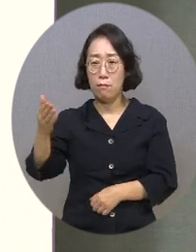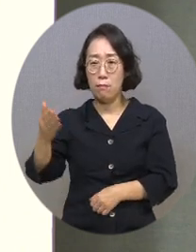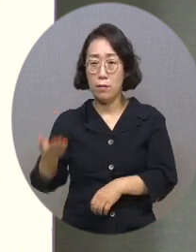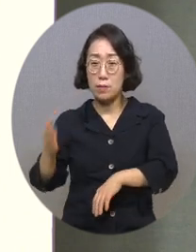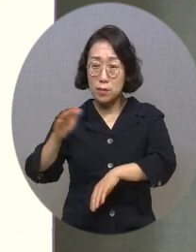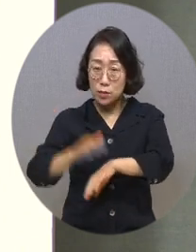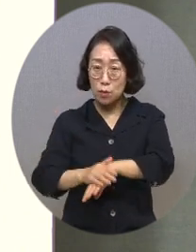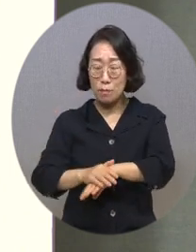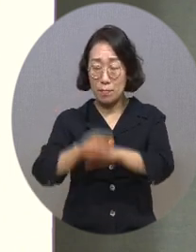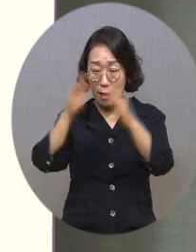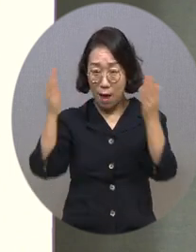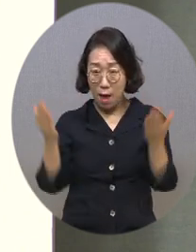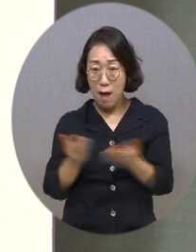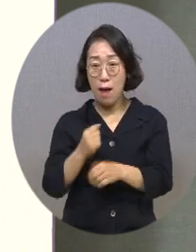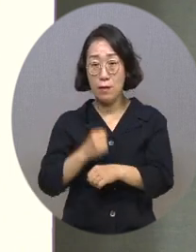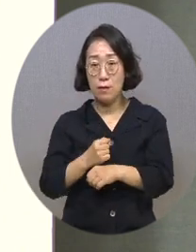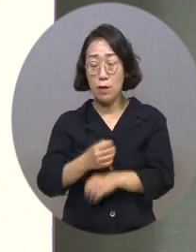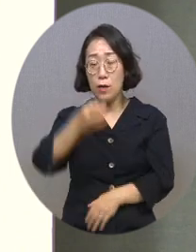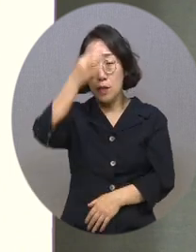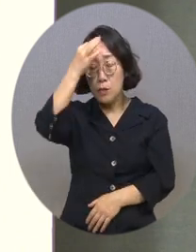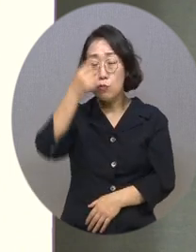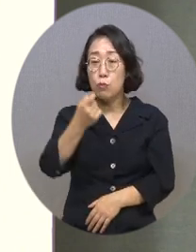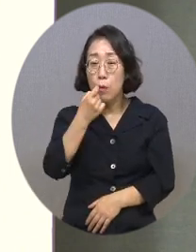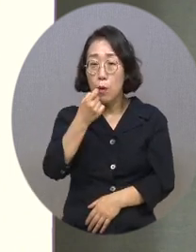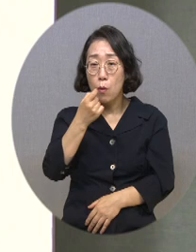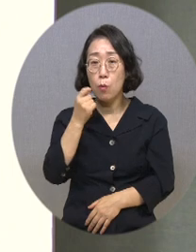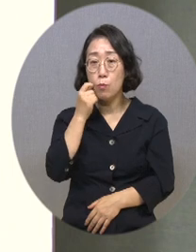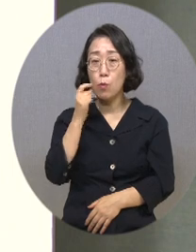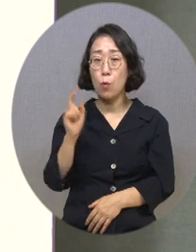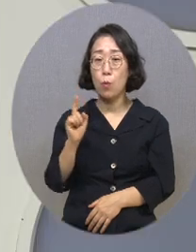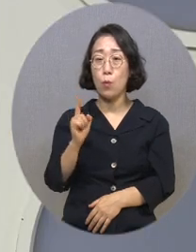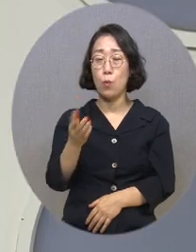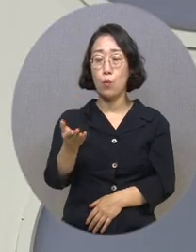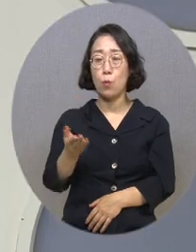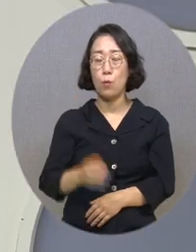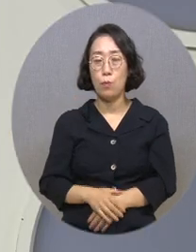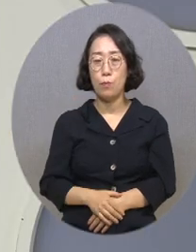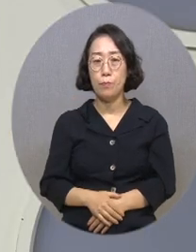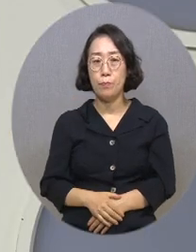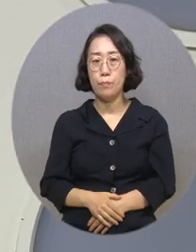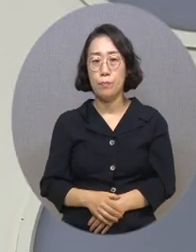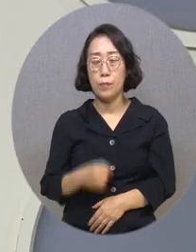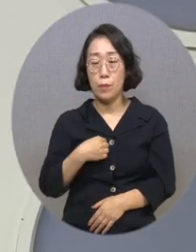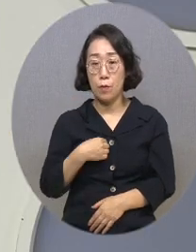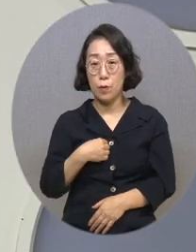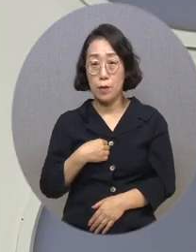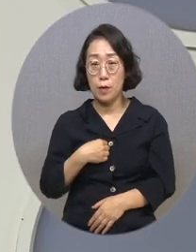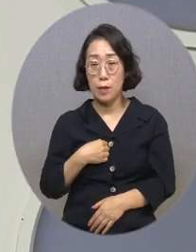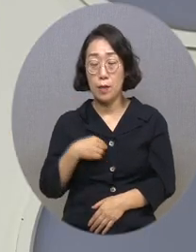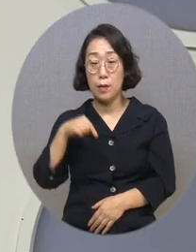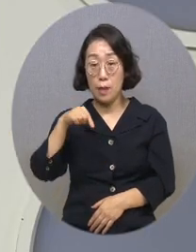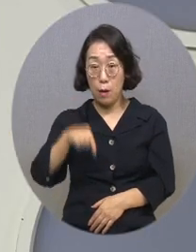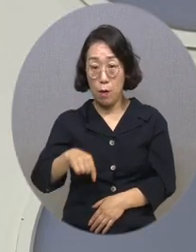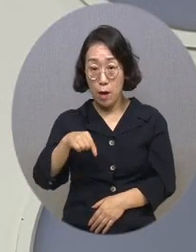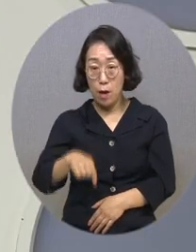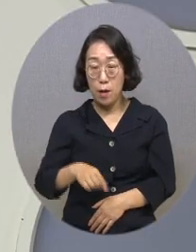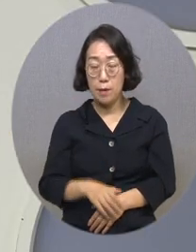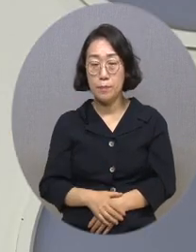다 하시는데 그런 기술을 어디서 터득하셨어요? 아, 제가 오늘 여기 출연 목적에